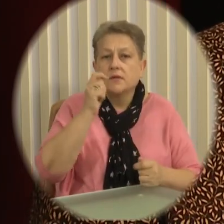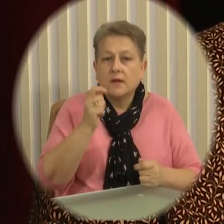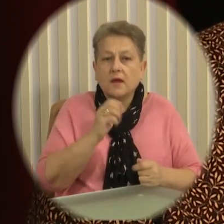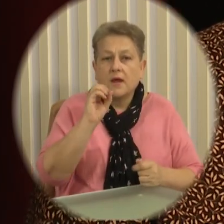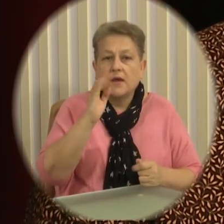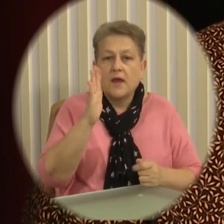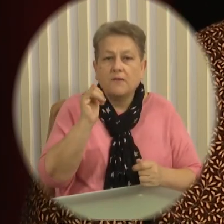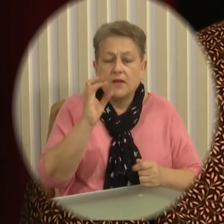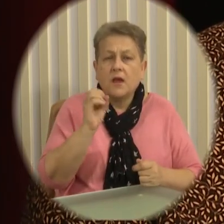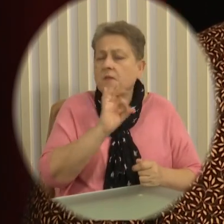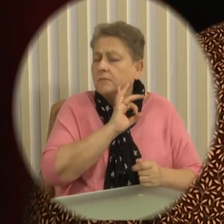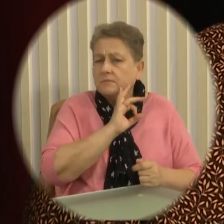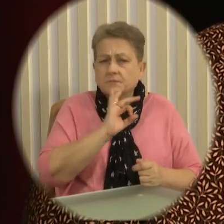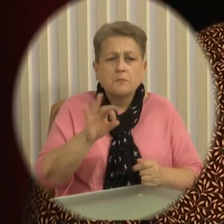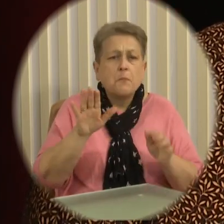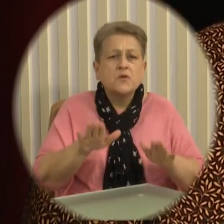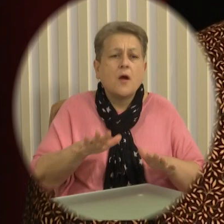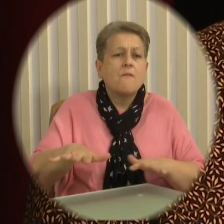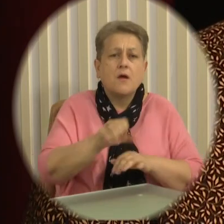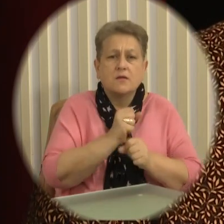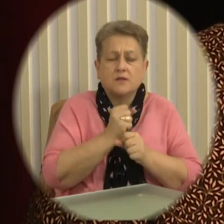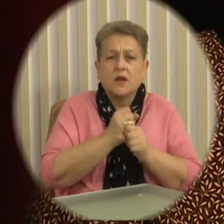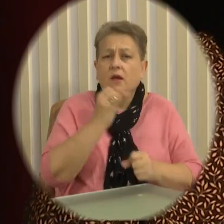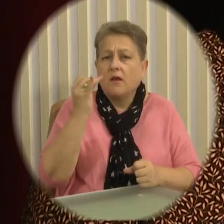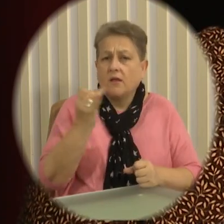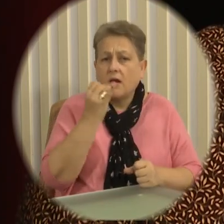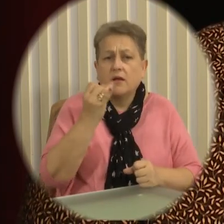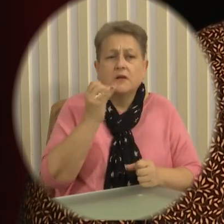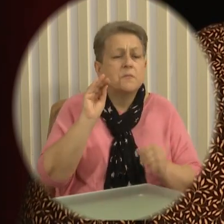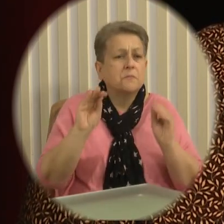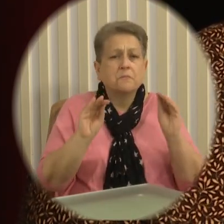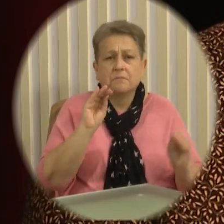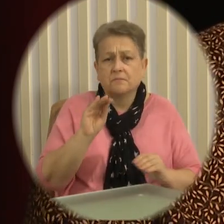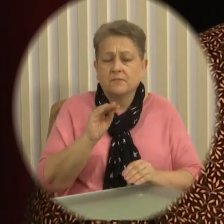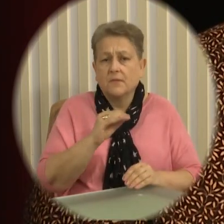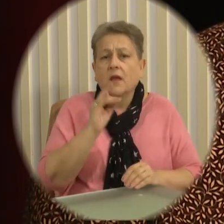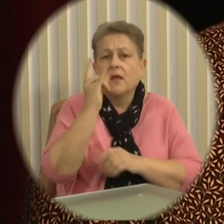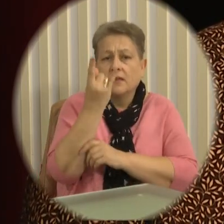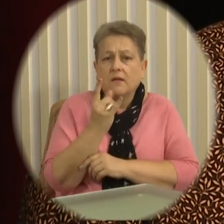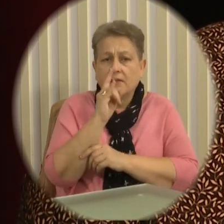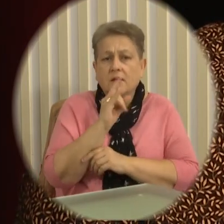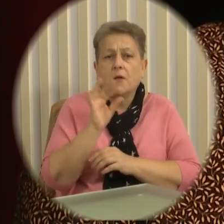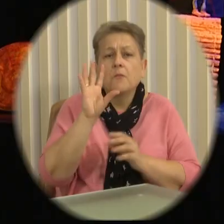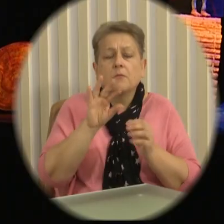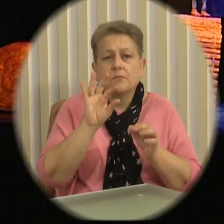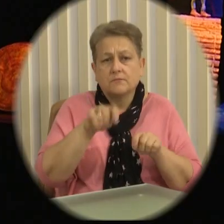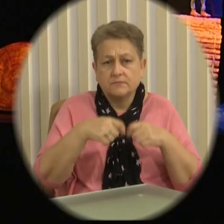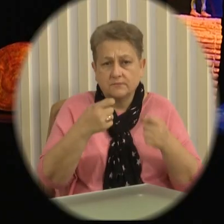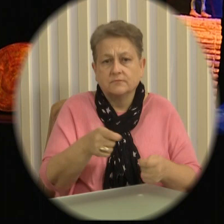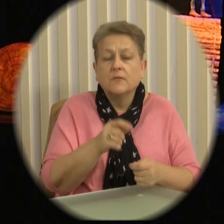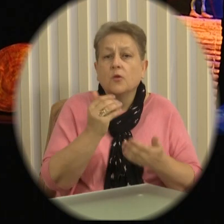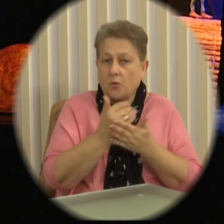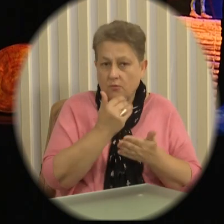Եվգինեն Օնանյան հրաշալի միջավայր է ստեղծել և հետաքրքիր կերպարներ է ստեղծել տիկնիկների միջոցով։